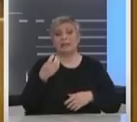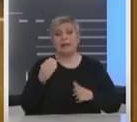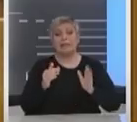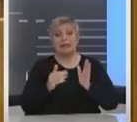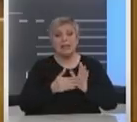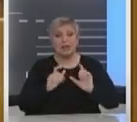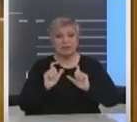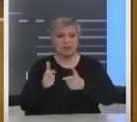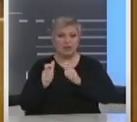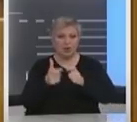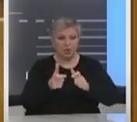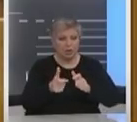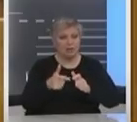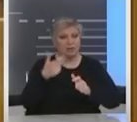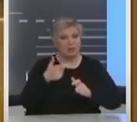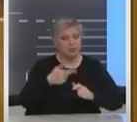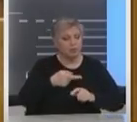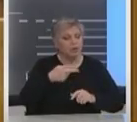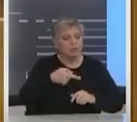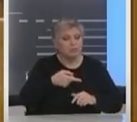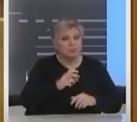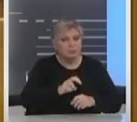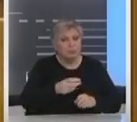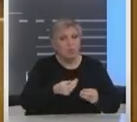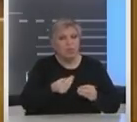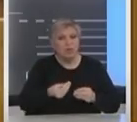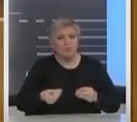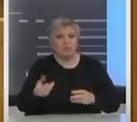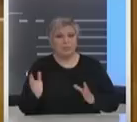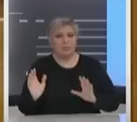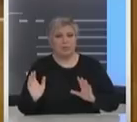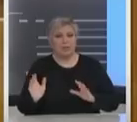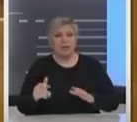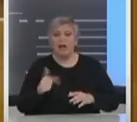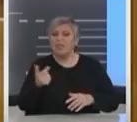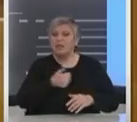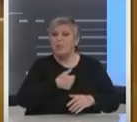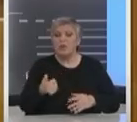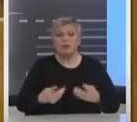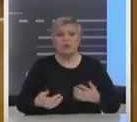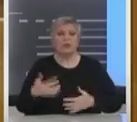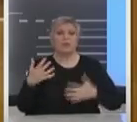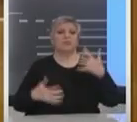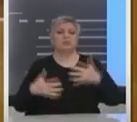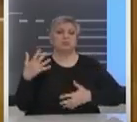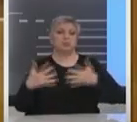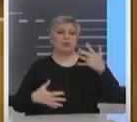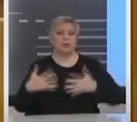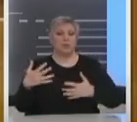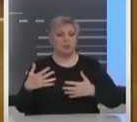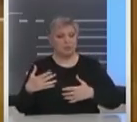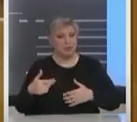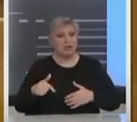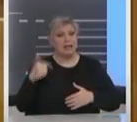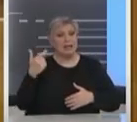μας όλες αυτές τις μέρες που συζητάμε τα οικογενειακά επιδόματα, δεν είναι μόνο ζήτημα προϋπολογισμού. Εμείς προχωράμε και σε